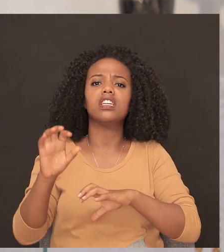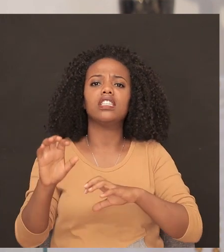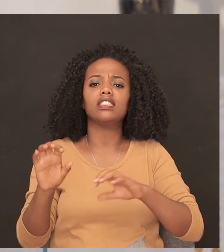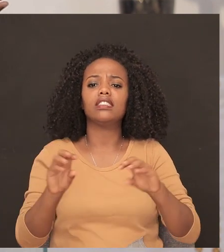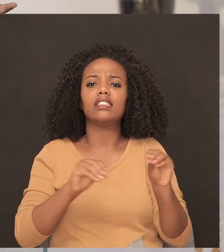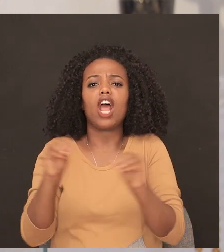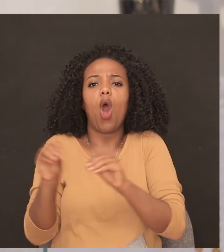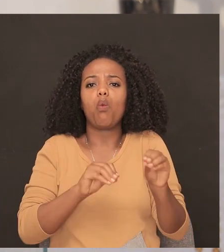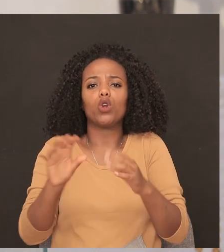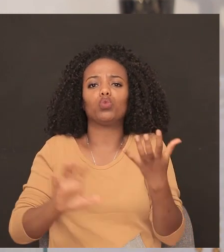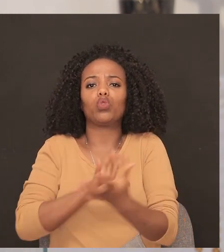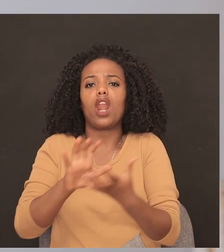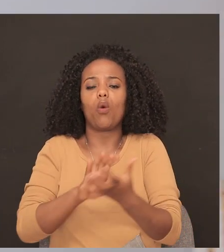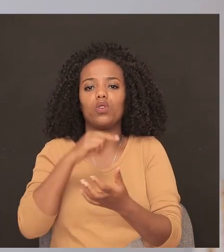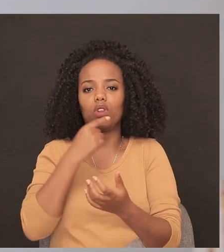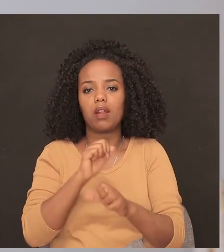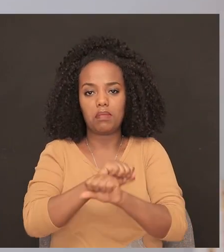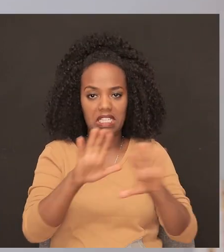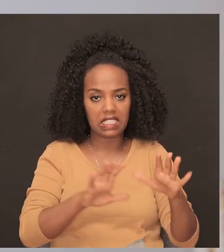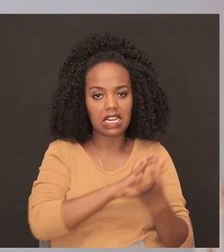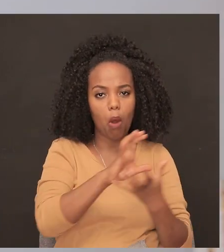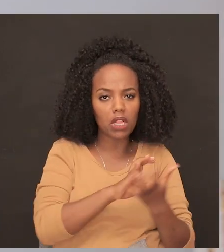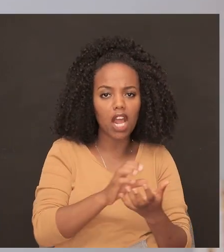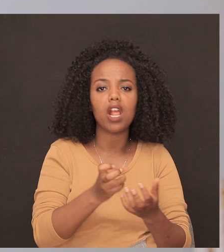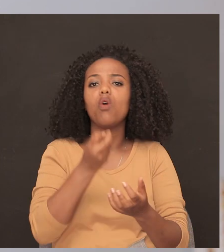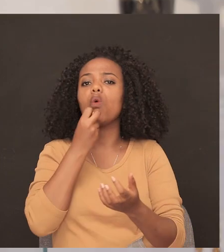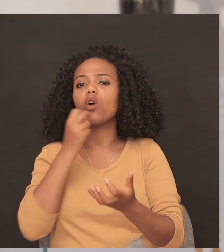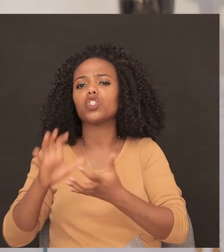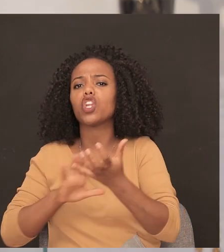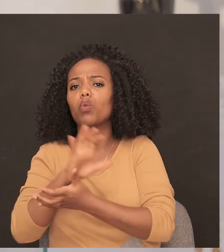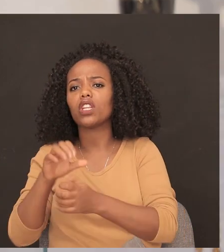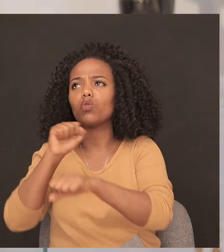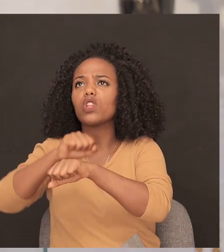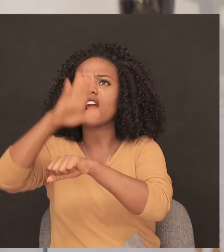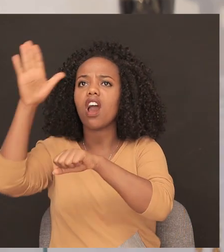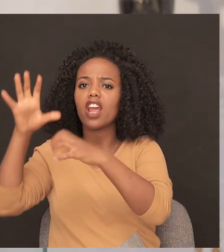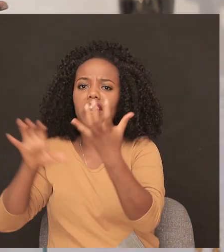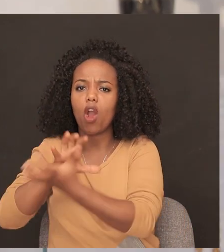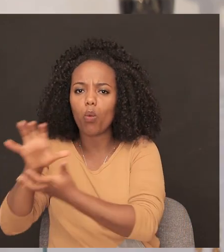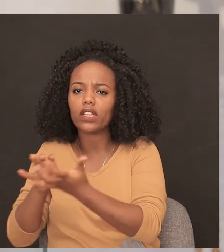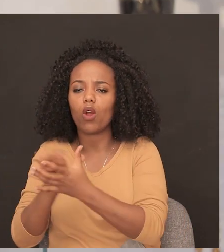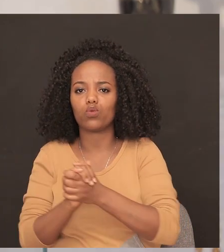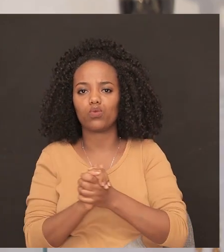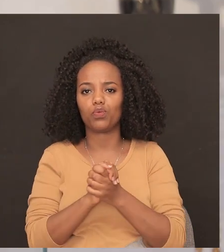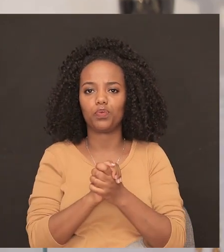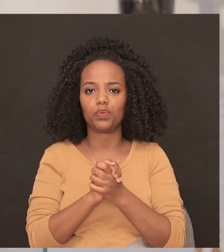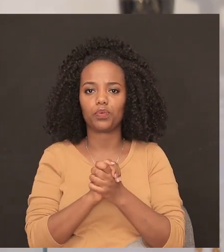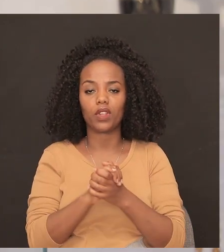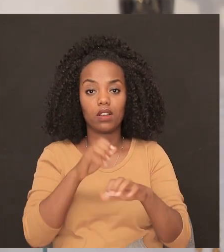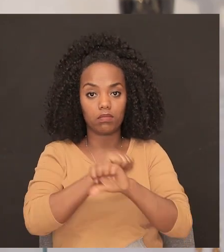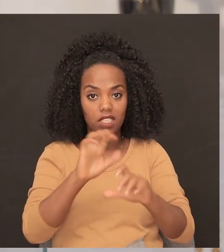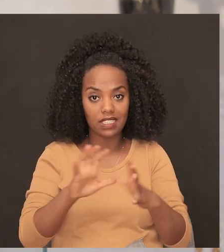ለካ የማይናወጥ ነገር የለም። ምድር ትናወጣለች፣ ውሃዎች ይናወጣሉ፣ ተራሮችም ለካ ይናወጣሉ።